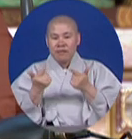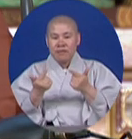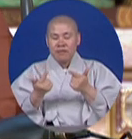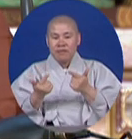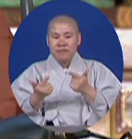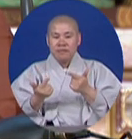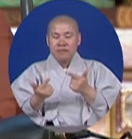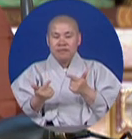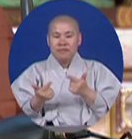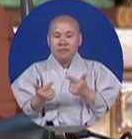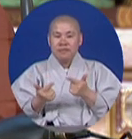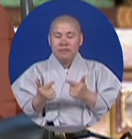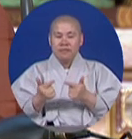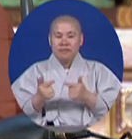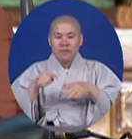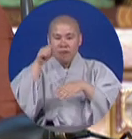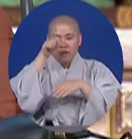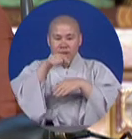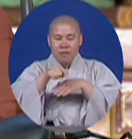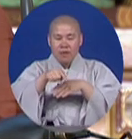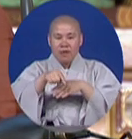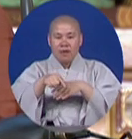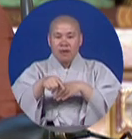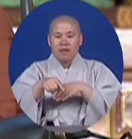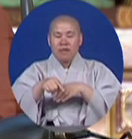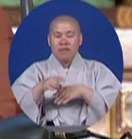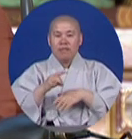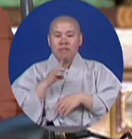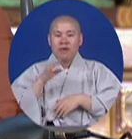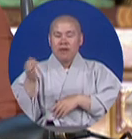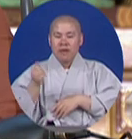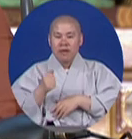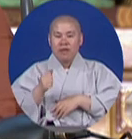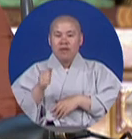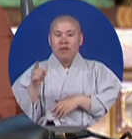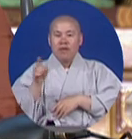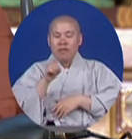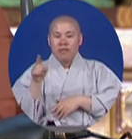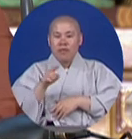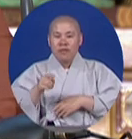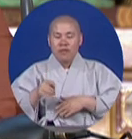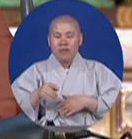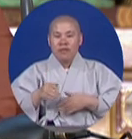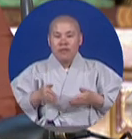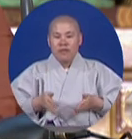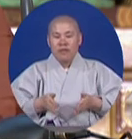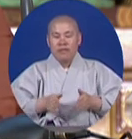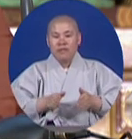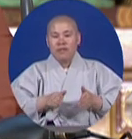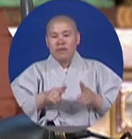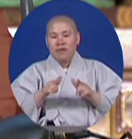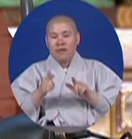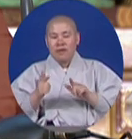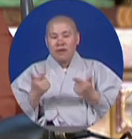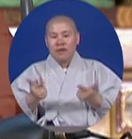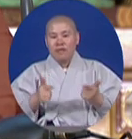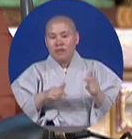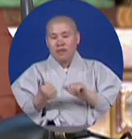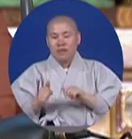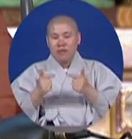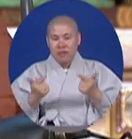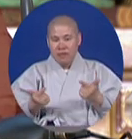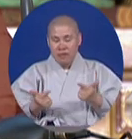그러니까 애각만 가지고는 무엇도 다 불생불멸이고 무엇도 불생불멸이고 무엇도